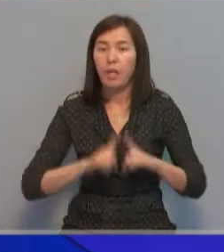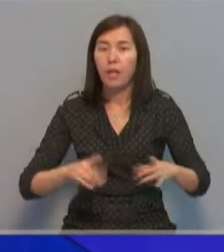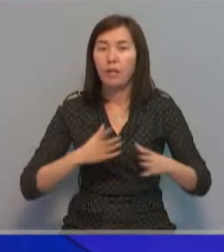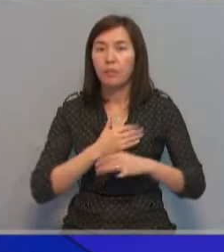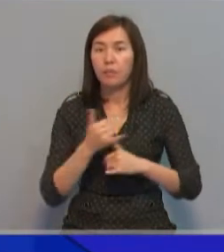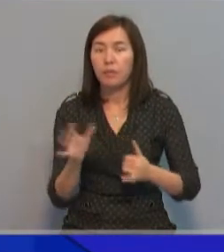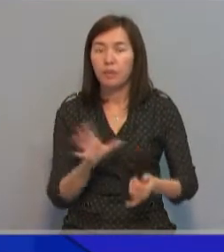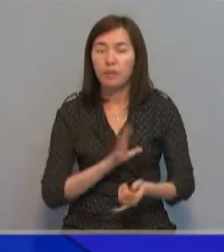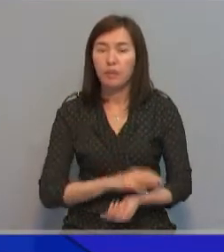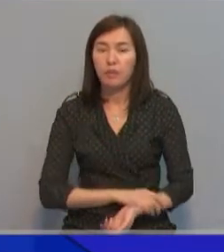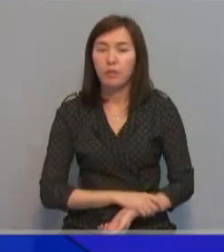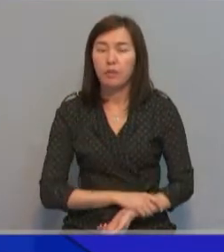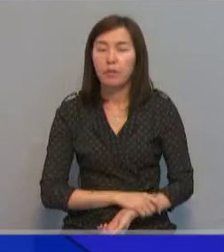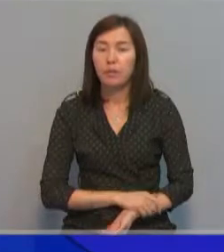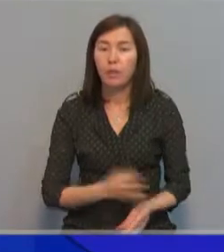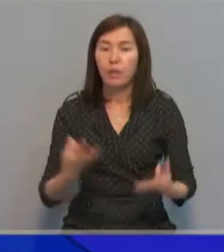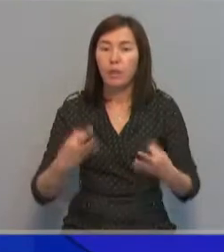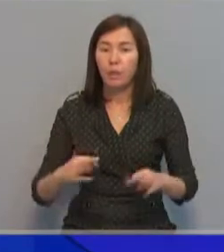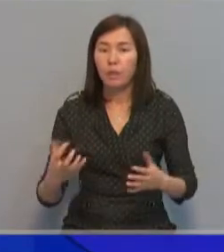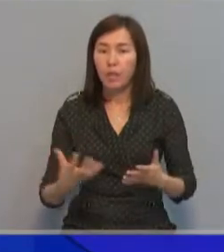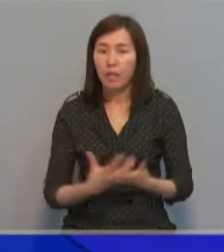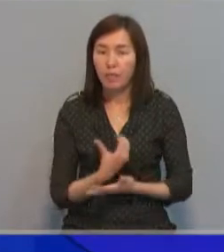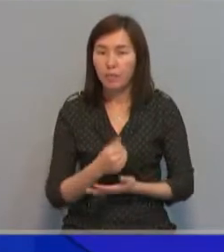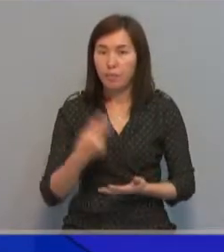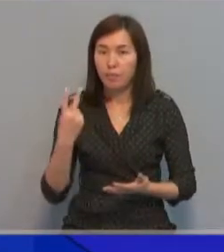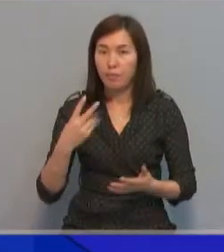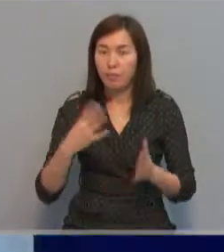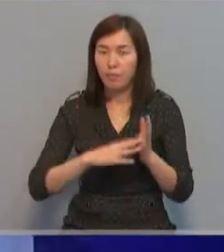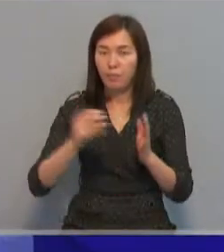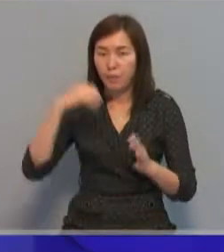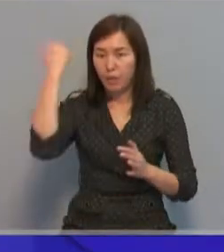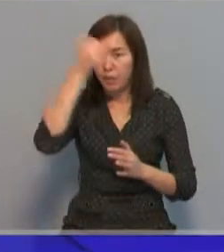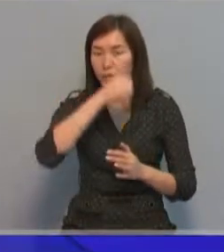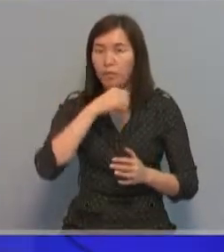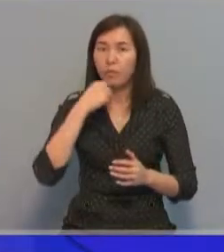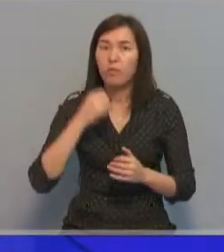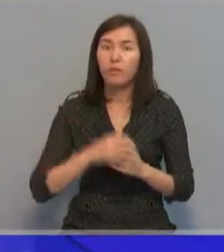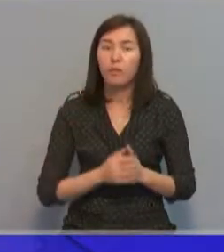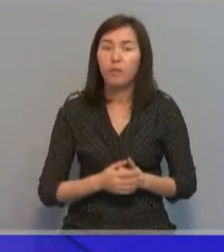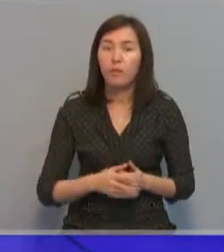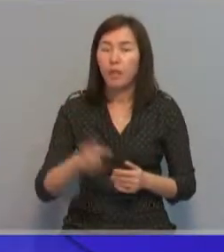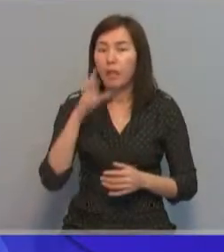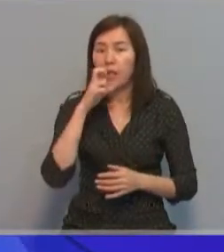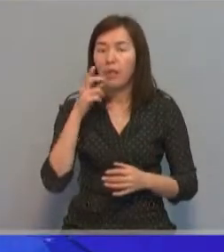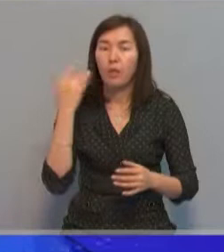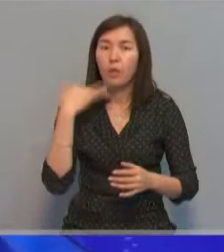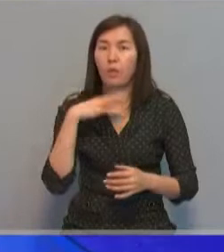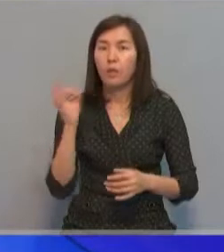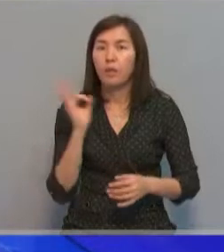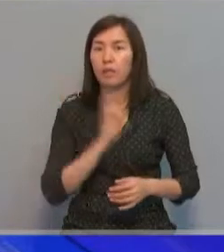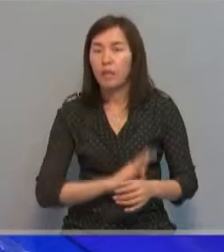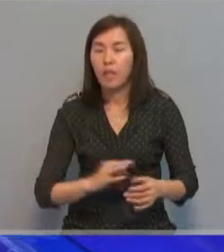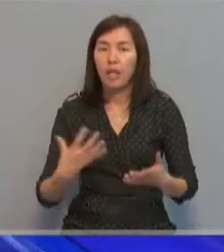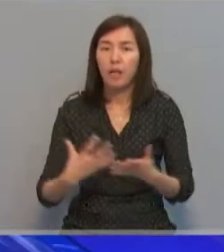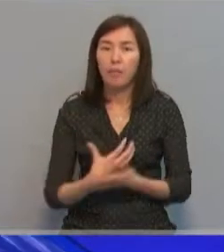құрметке ие болды. Тәуелсіздікке қол жеткізген 29 жыл ішінде еліміз толағай табыстарға